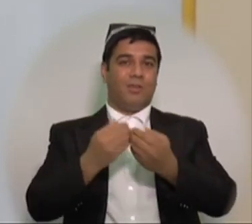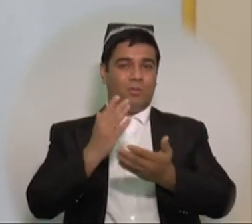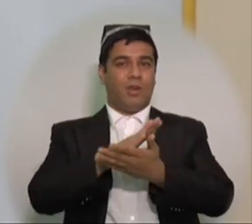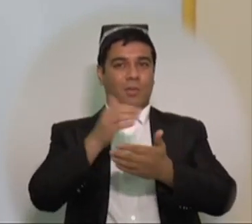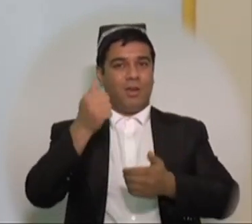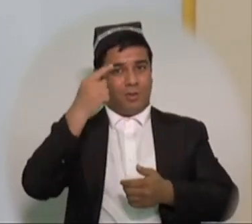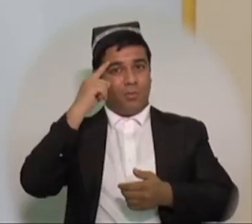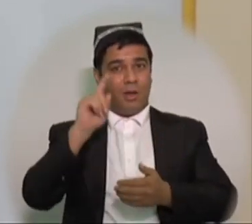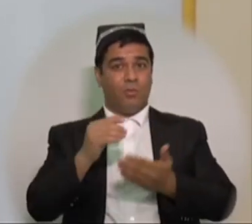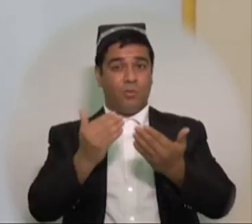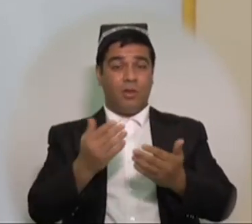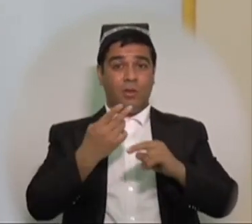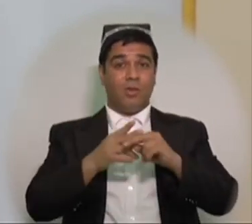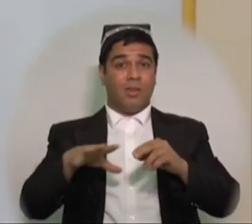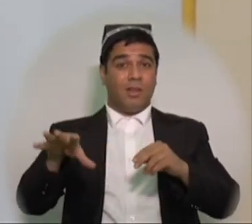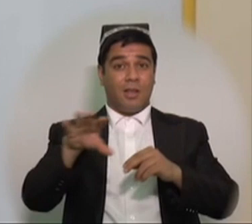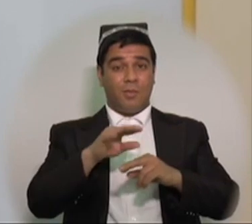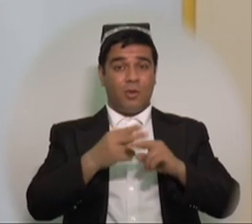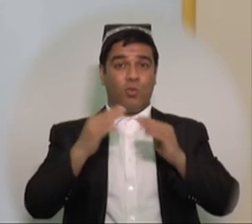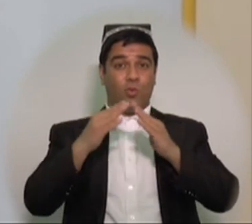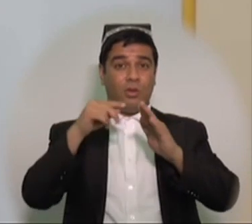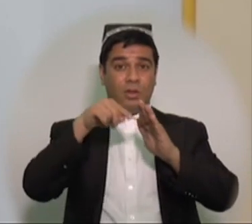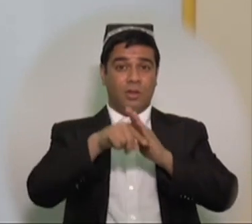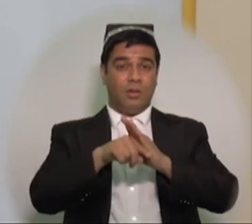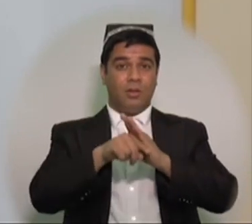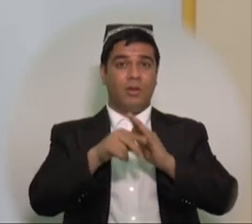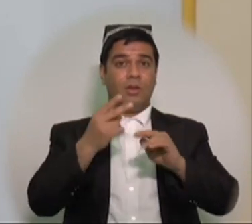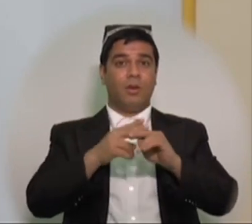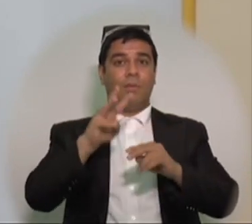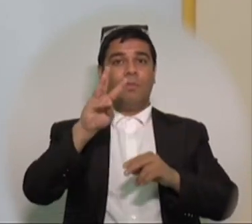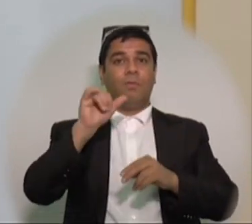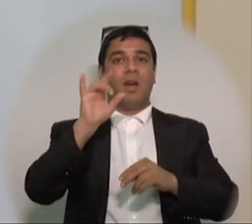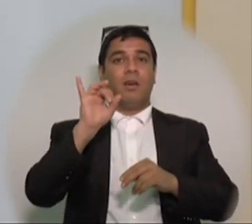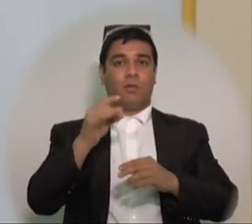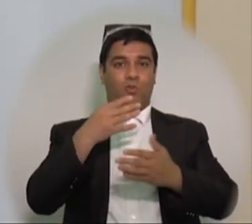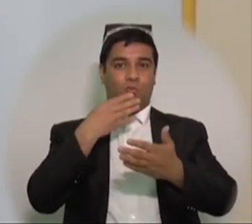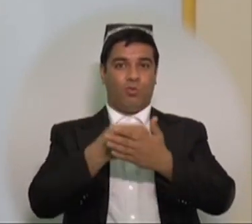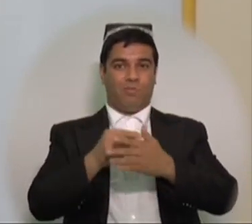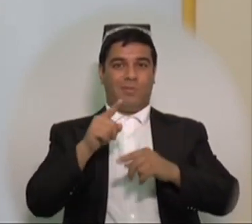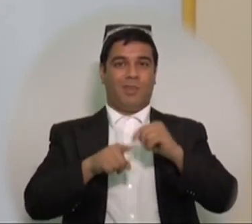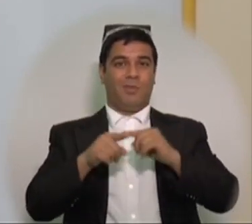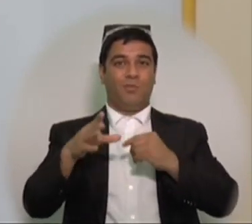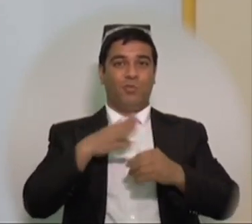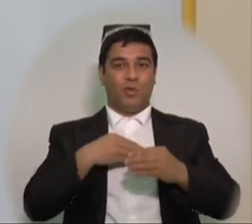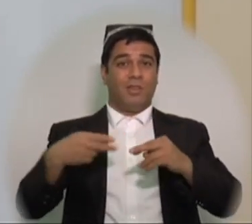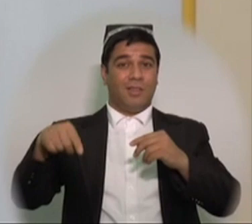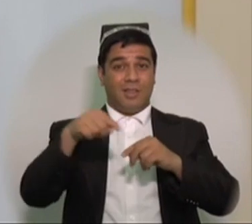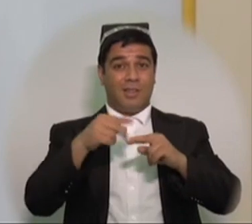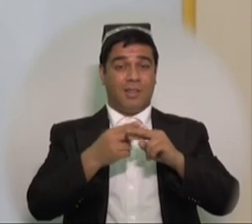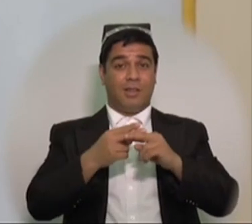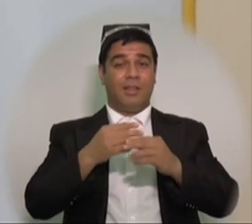hemimizde malum. Manasular uy içide, mahram olarak bir gelikte yaşayıp durgan en